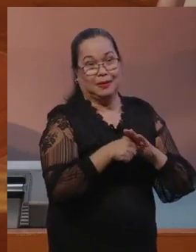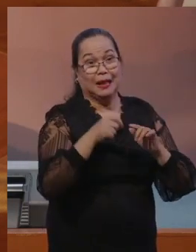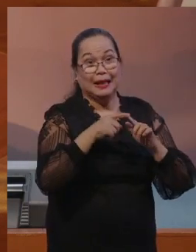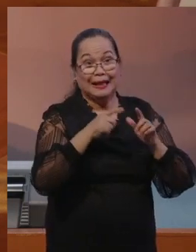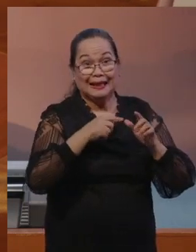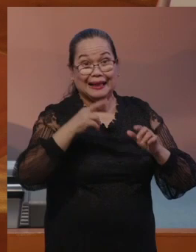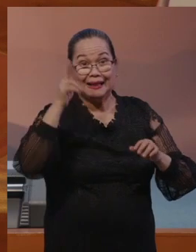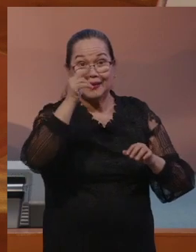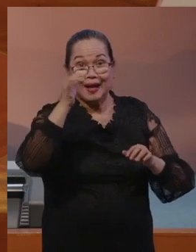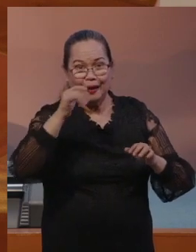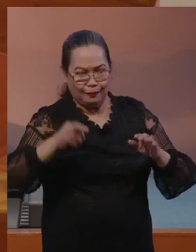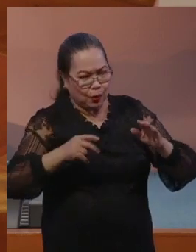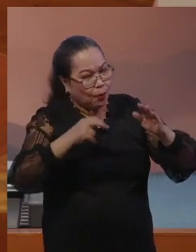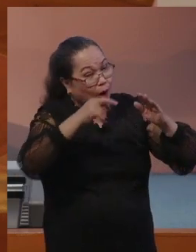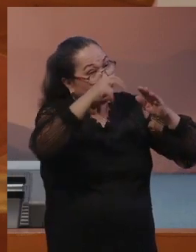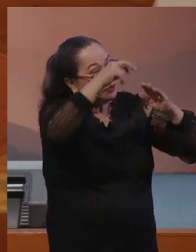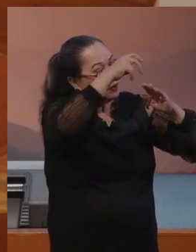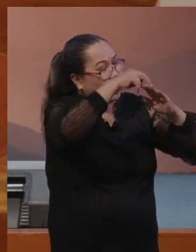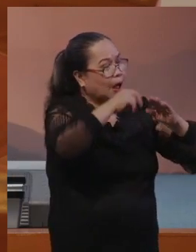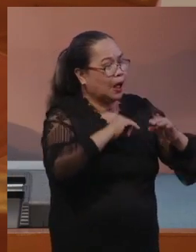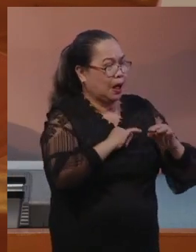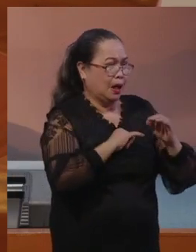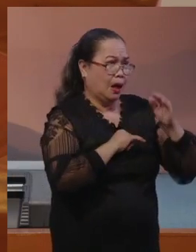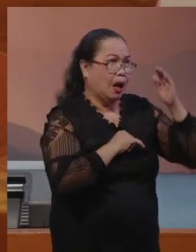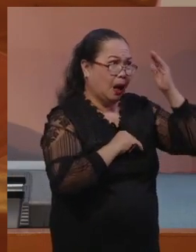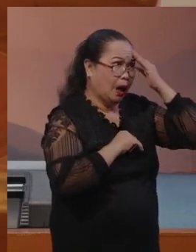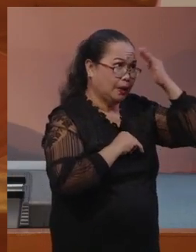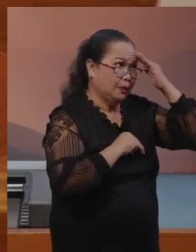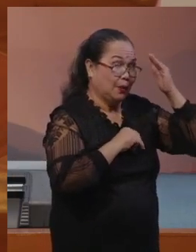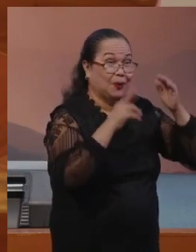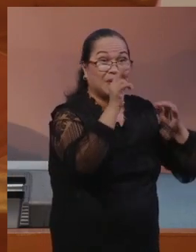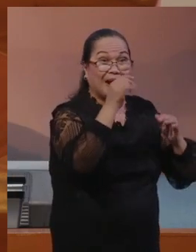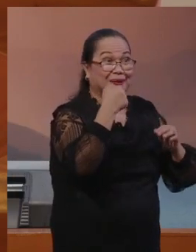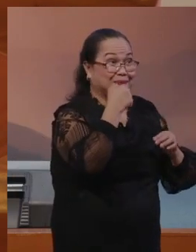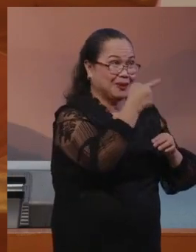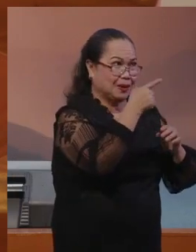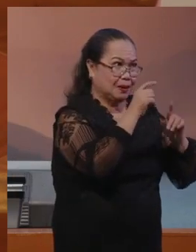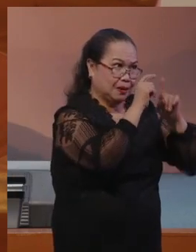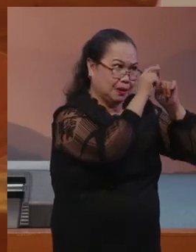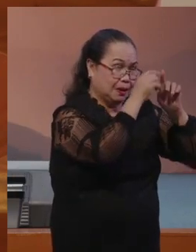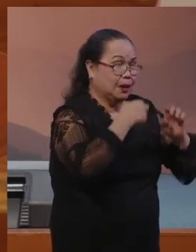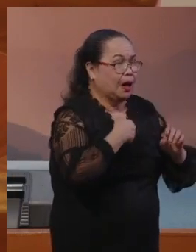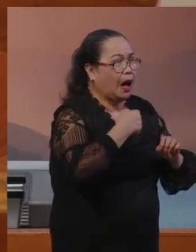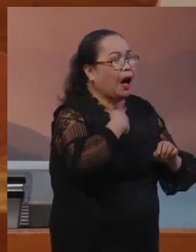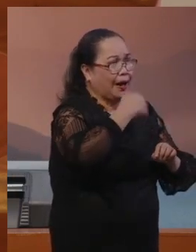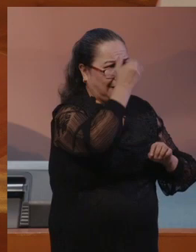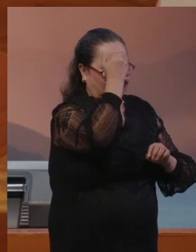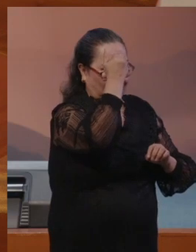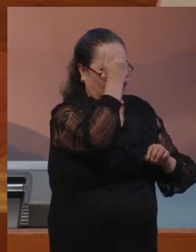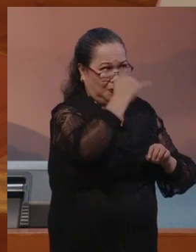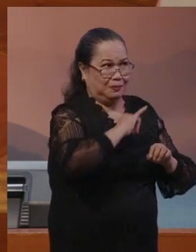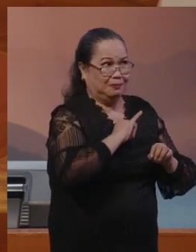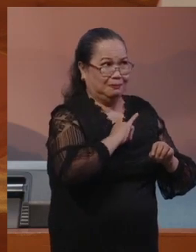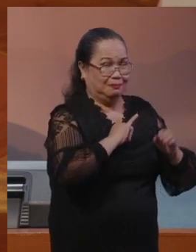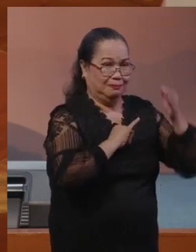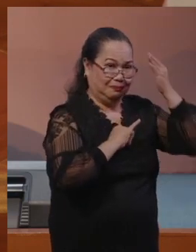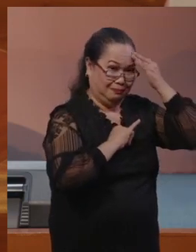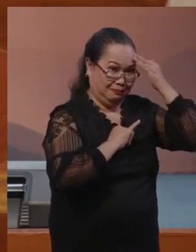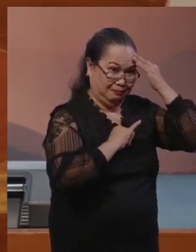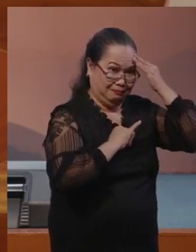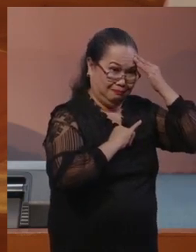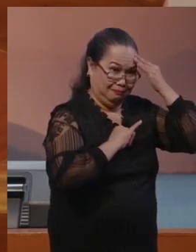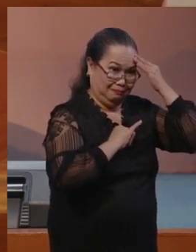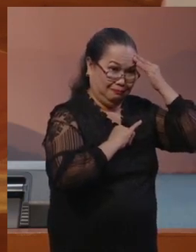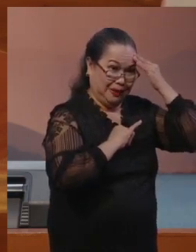tong statement niya, ha? I know. Hindi we know. I know. Personal